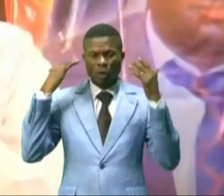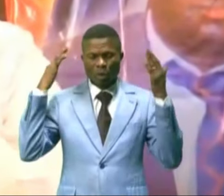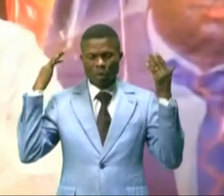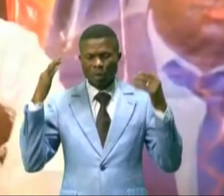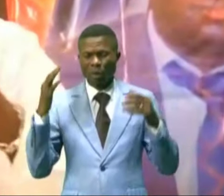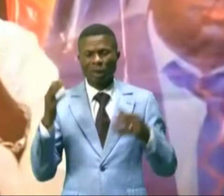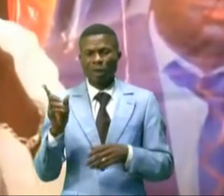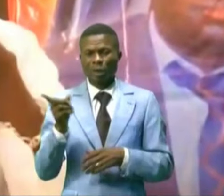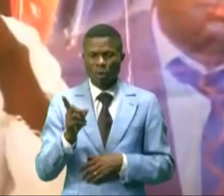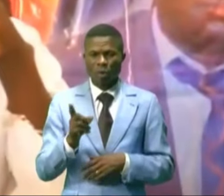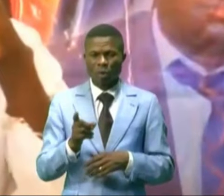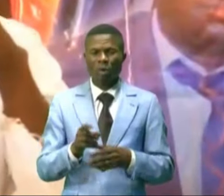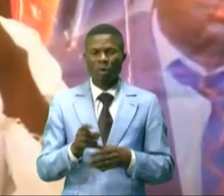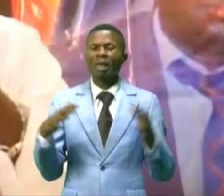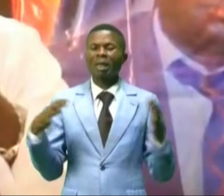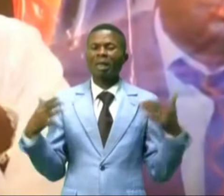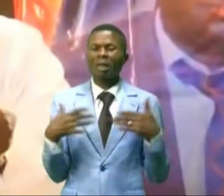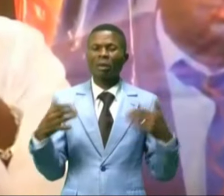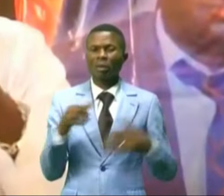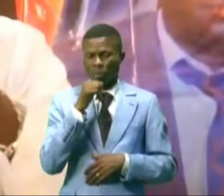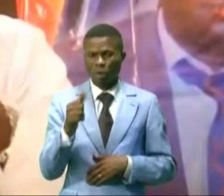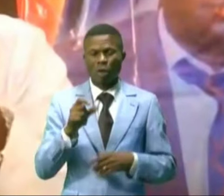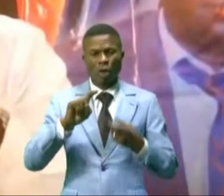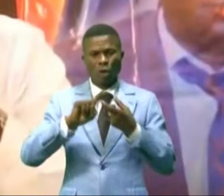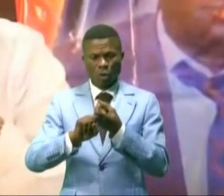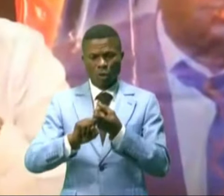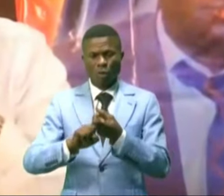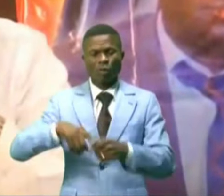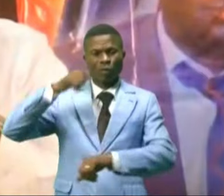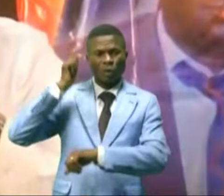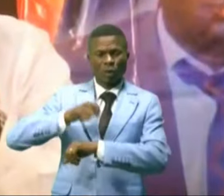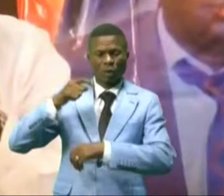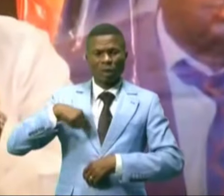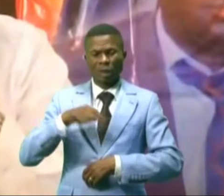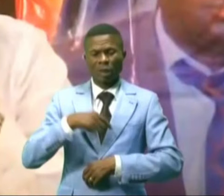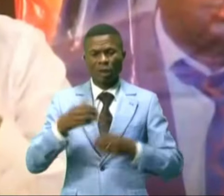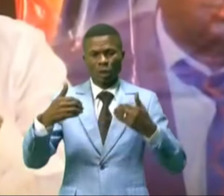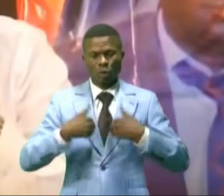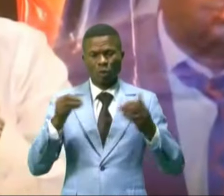que nous avons confiance à notre justice et nous avons confiance